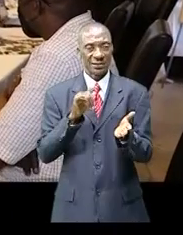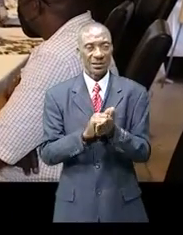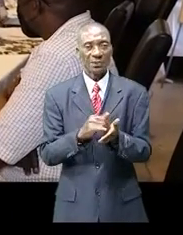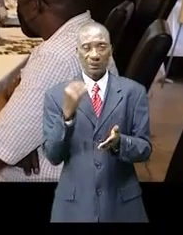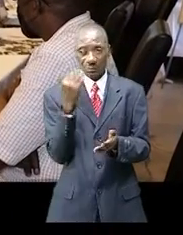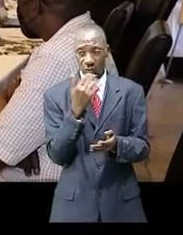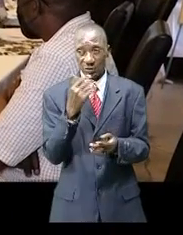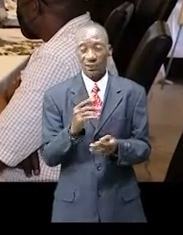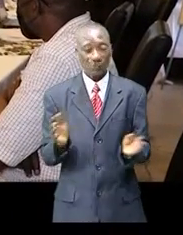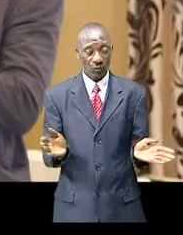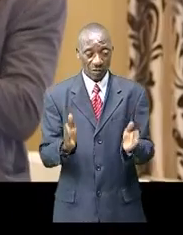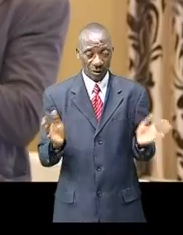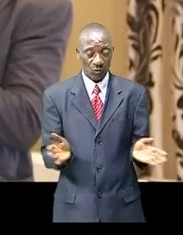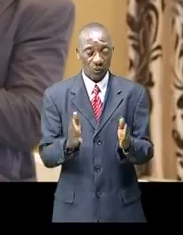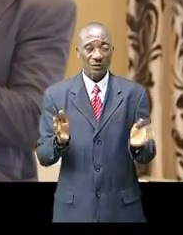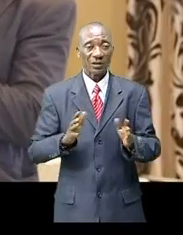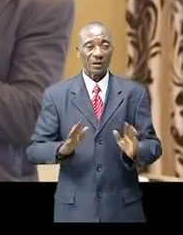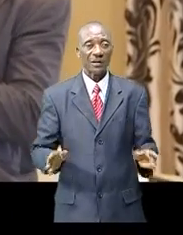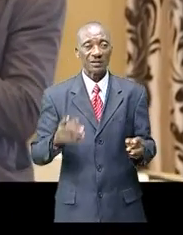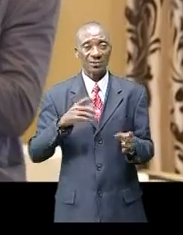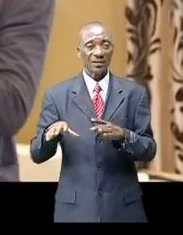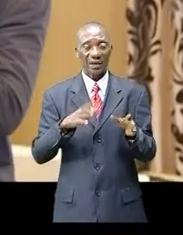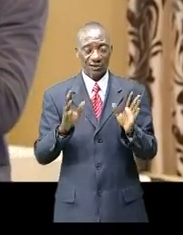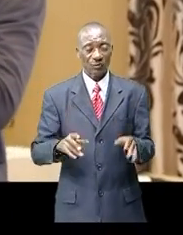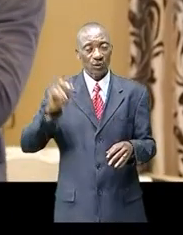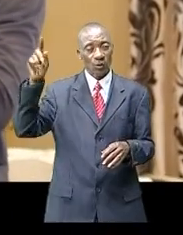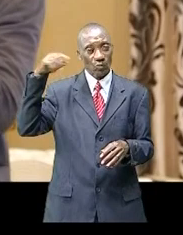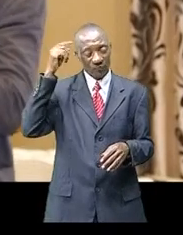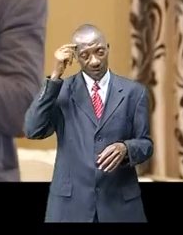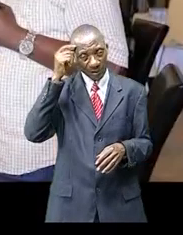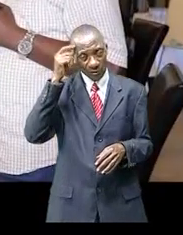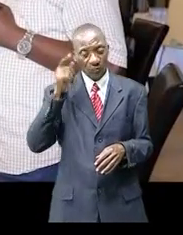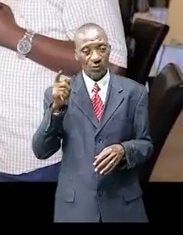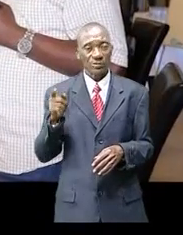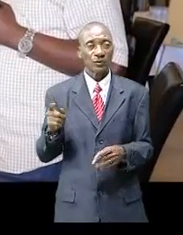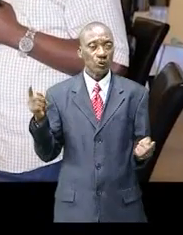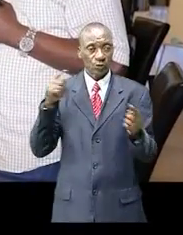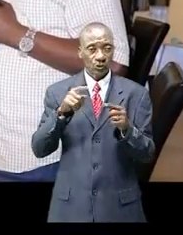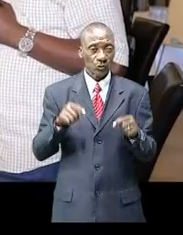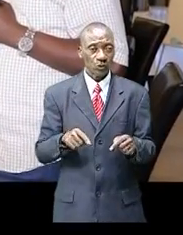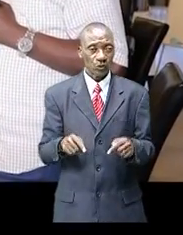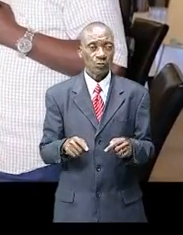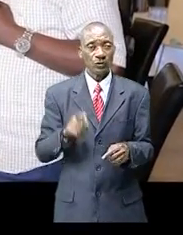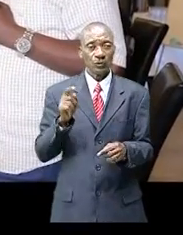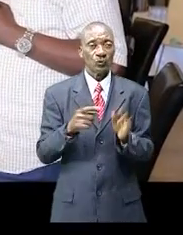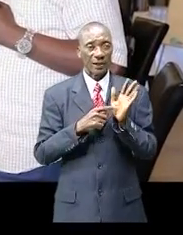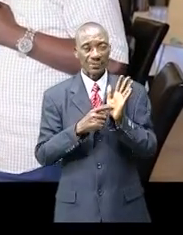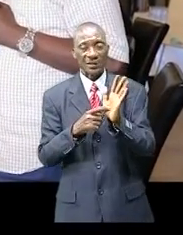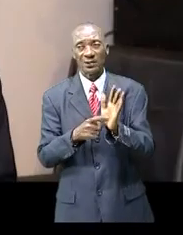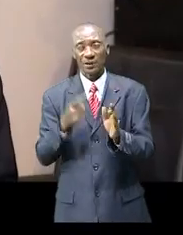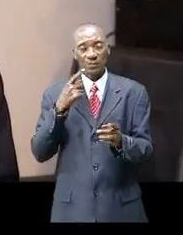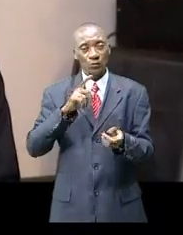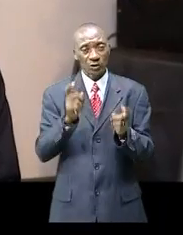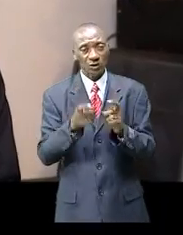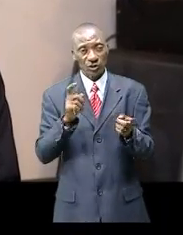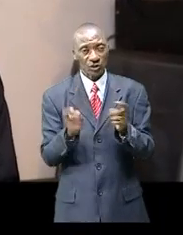de renforcer les capacités des acteurs gouvernementaux qui jusque-là sous-représentés afin d'améliorer les